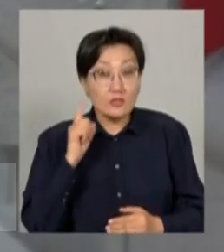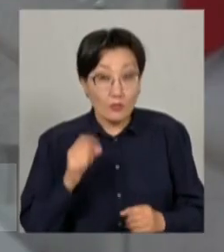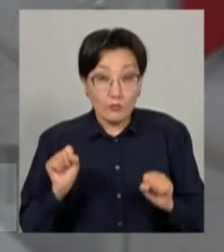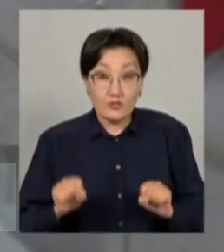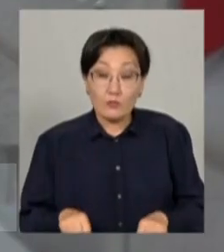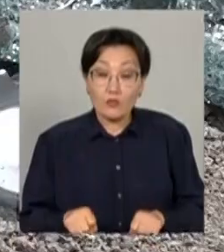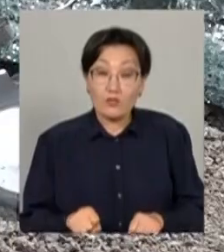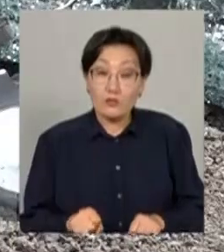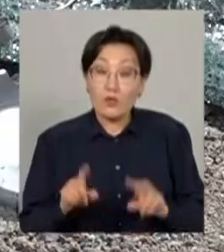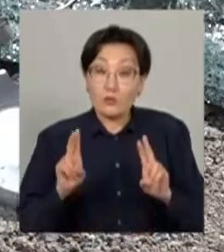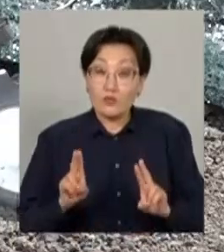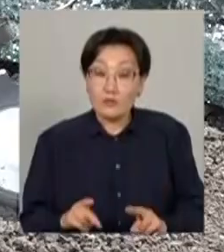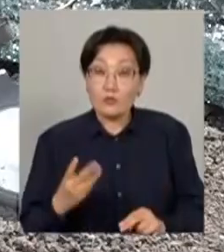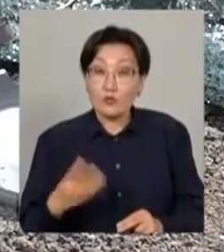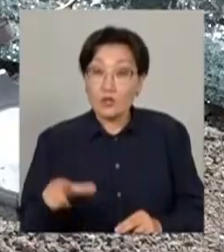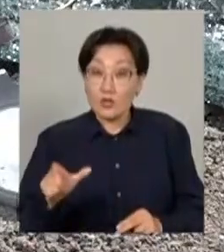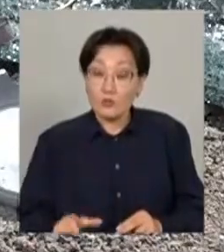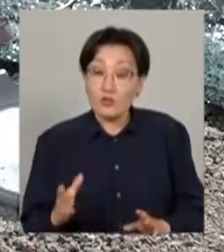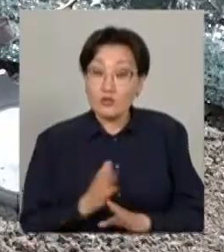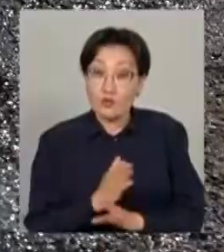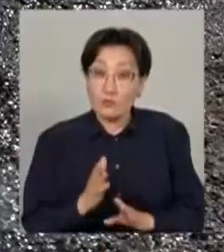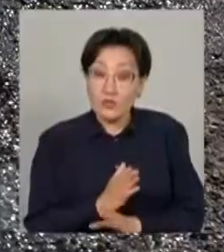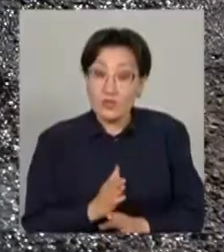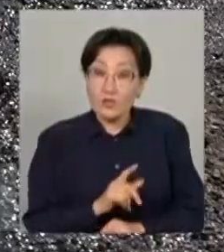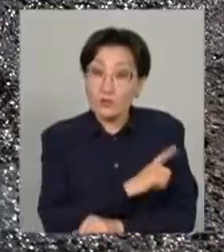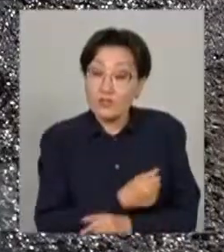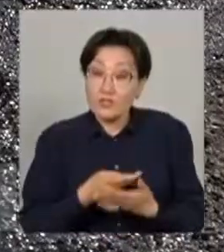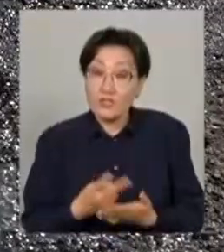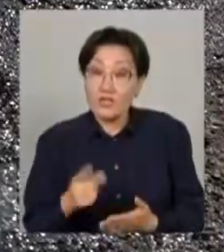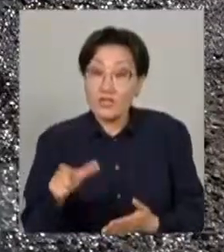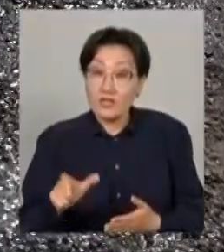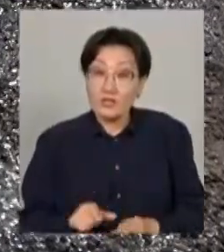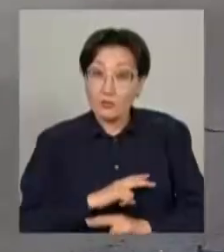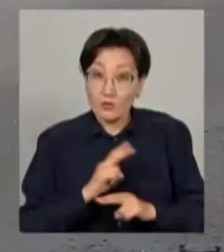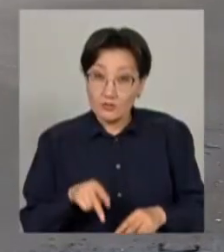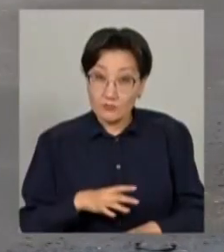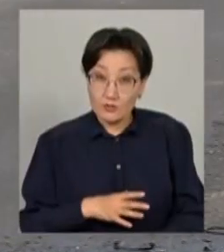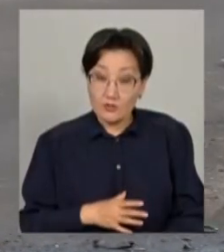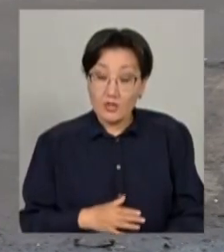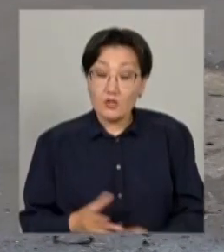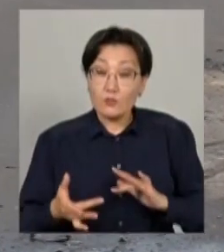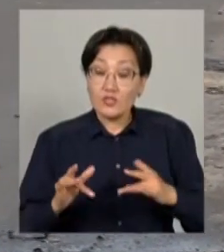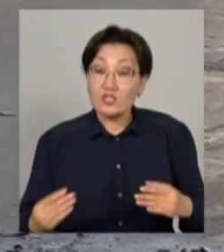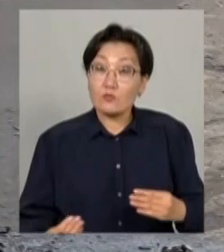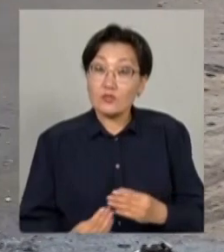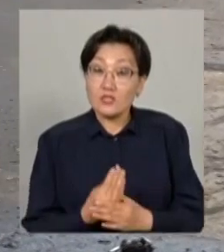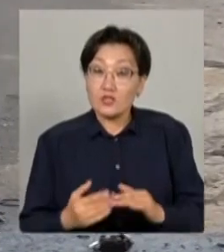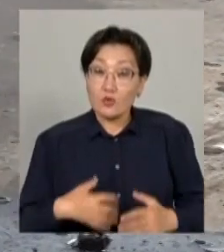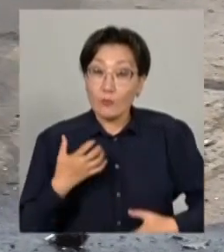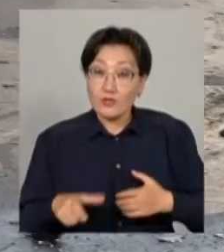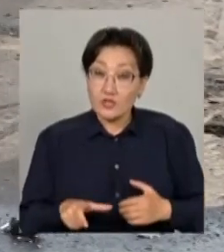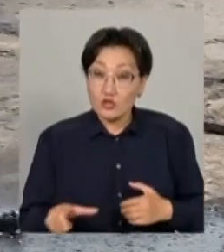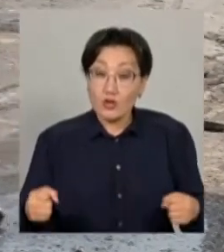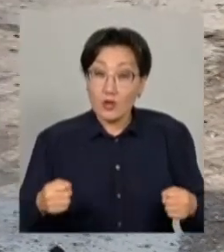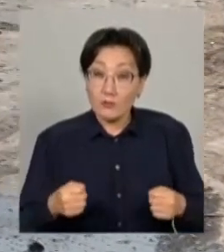талаптың орындалмауы 4 бірдей адамның тағдырын төсекке таңды. Екі адам табытпен қайтты. Желге жүктелген жантүршігерлік жол